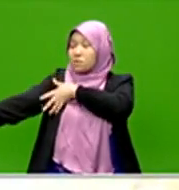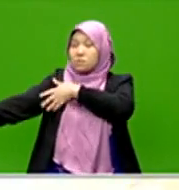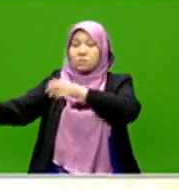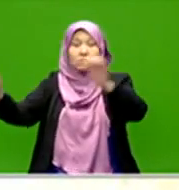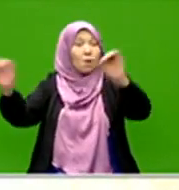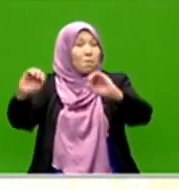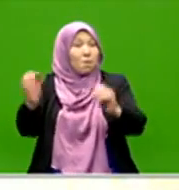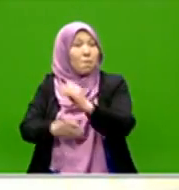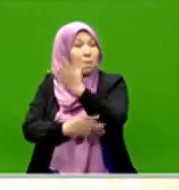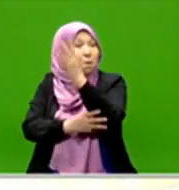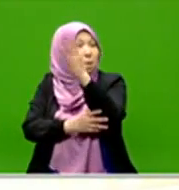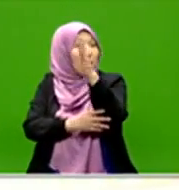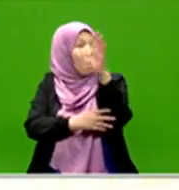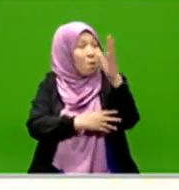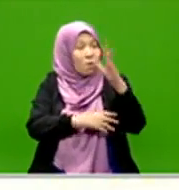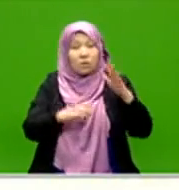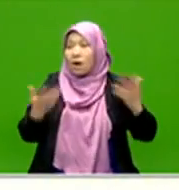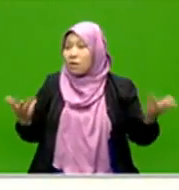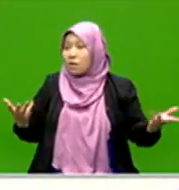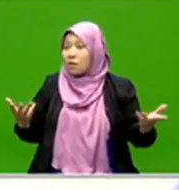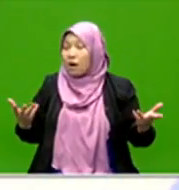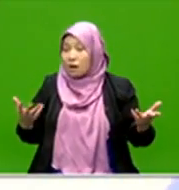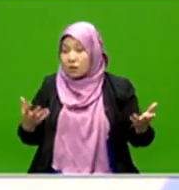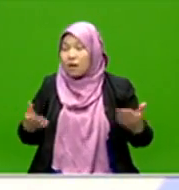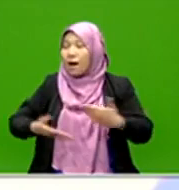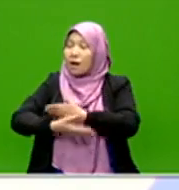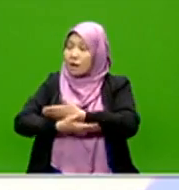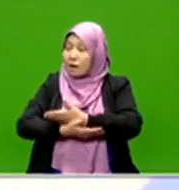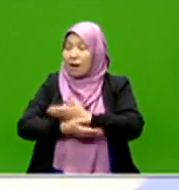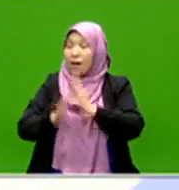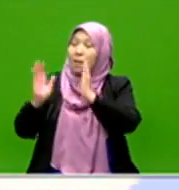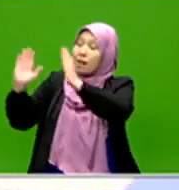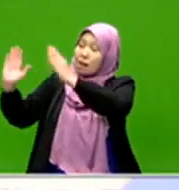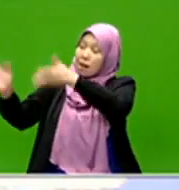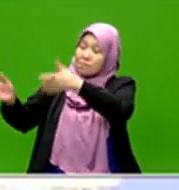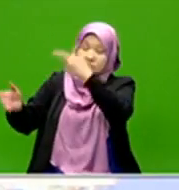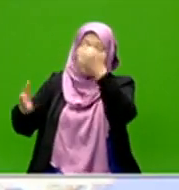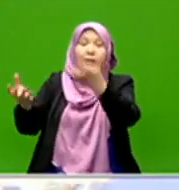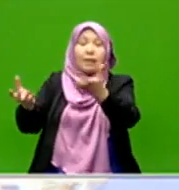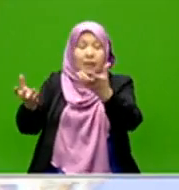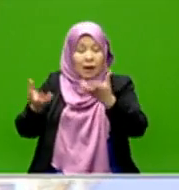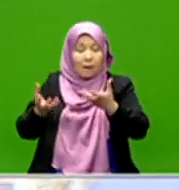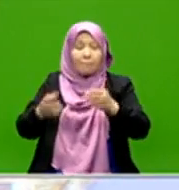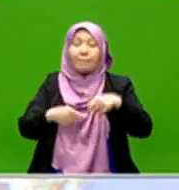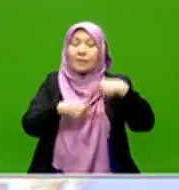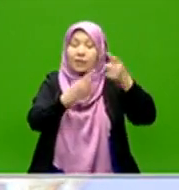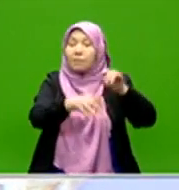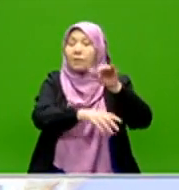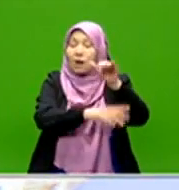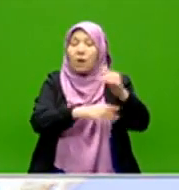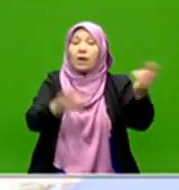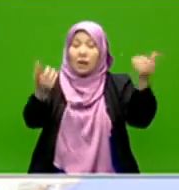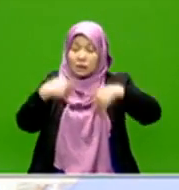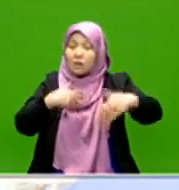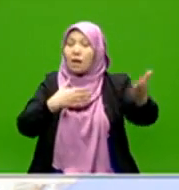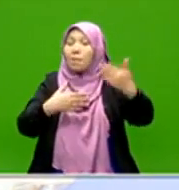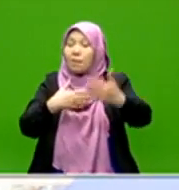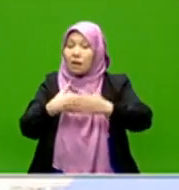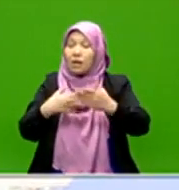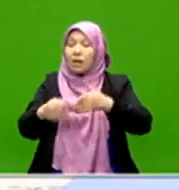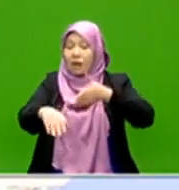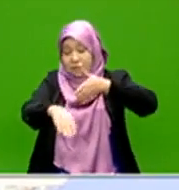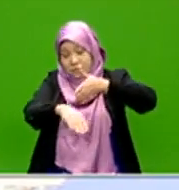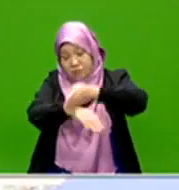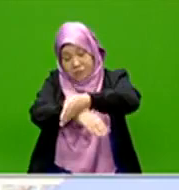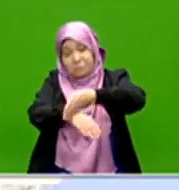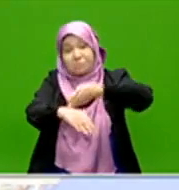Anak ditinggalkan pasal nak balik-balik untuk berdakwah. Ya. Dan kemudian bila datang balik itu, yang nak sembelih anak tu, ha,